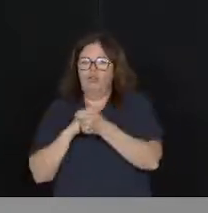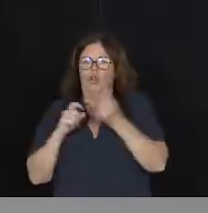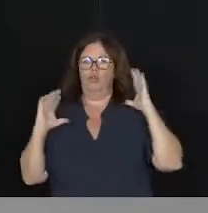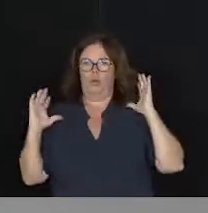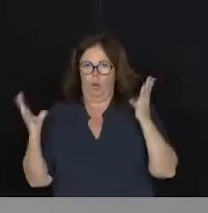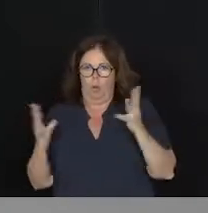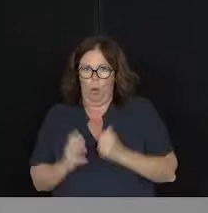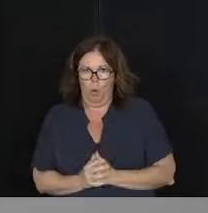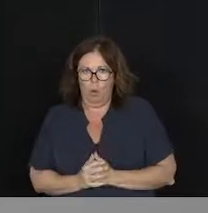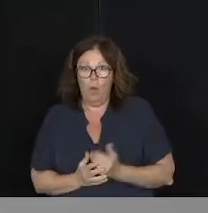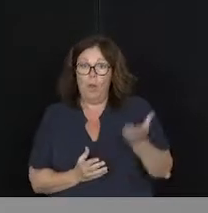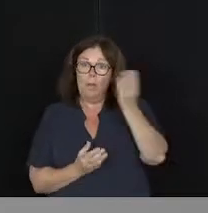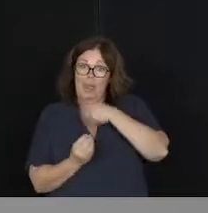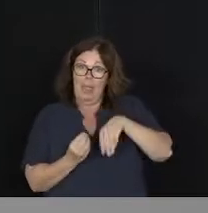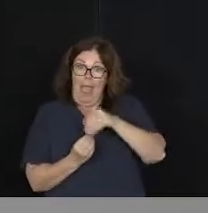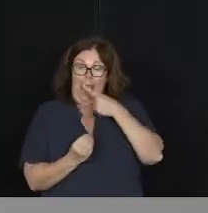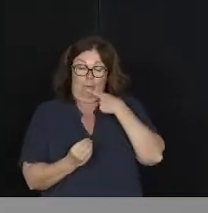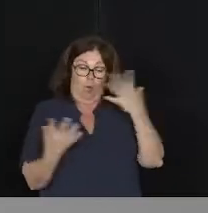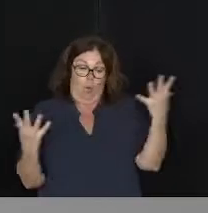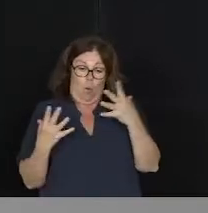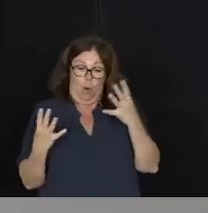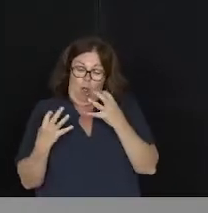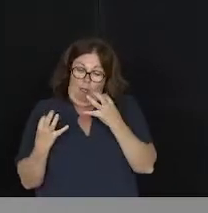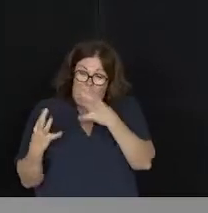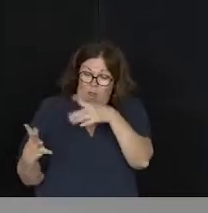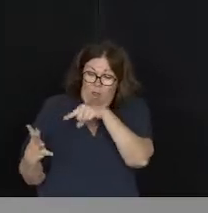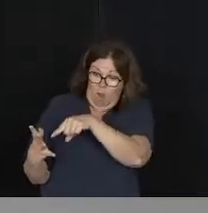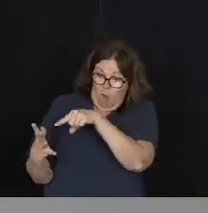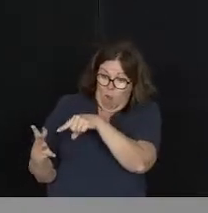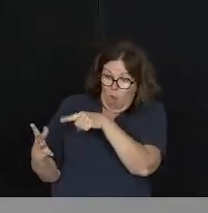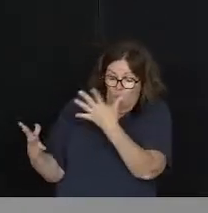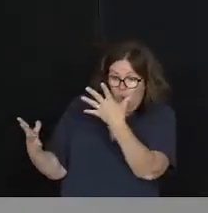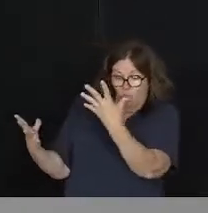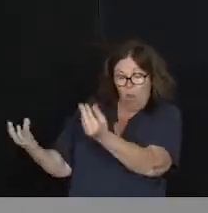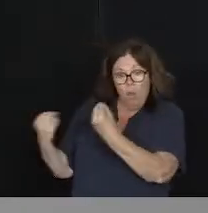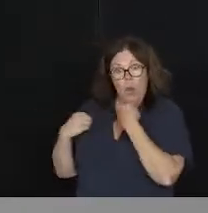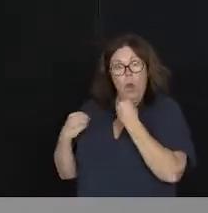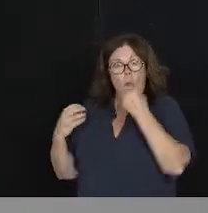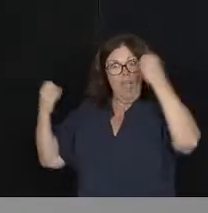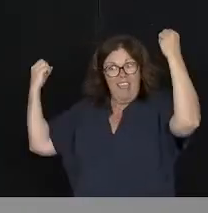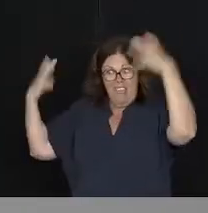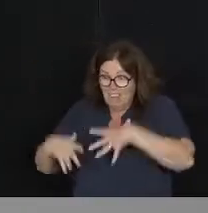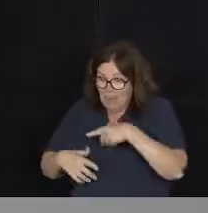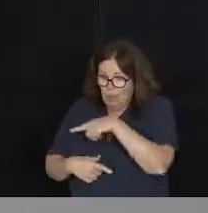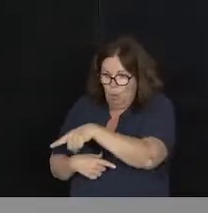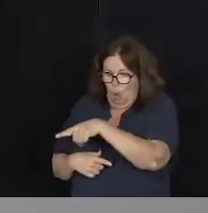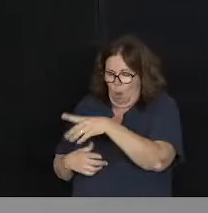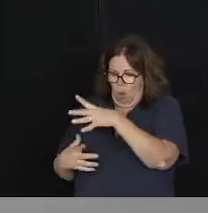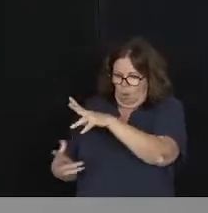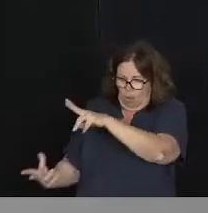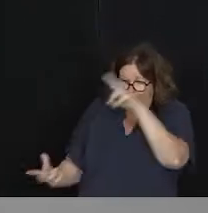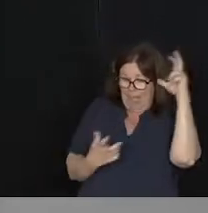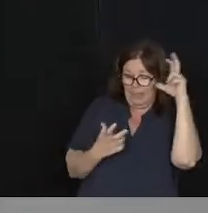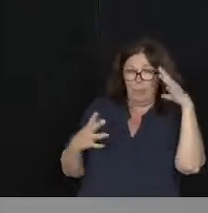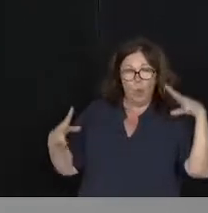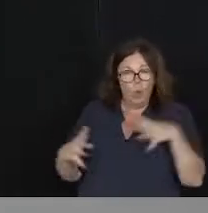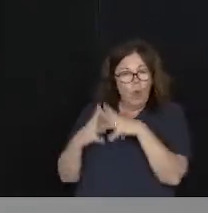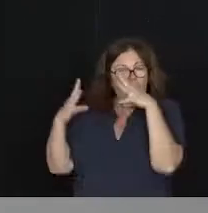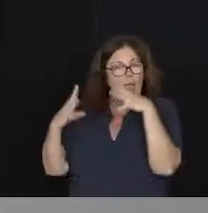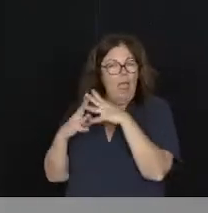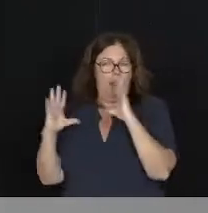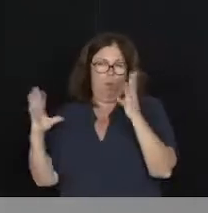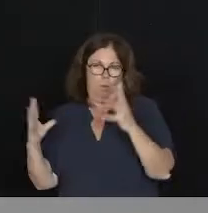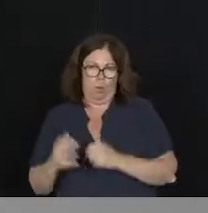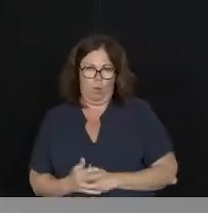ce que la perception du temps fait à la compréhension ou à la mesure de l'événement vécu. Alors pour essayer de comprendre ce que la